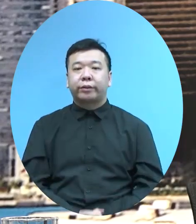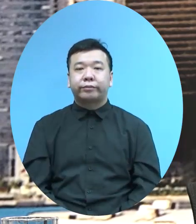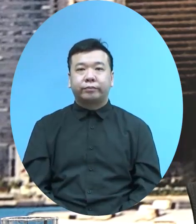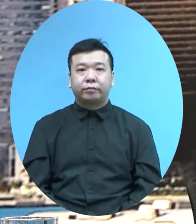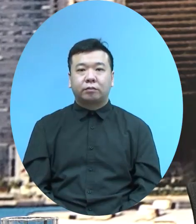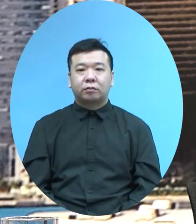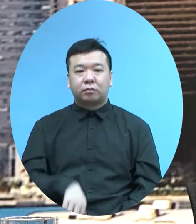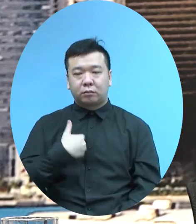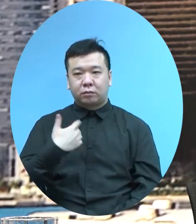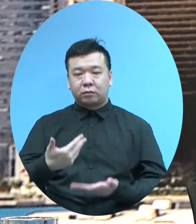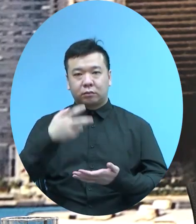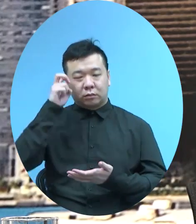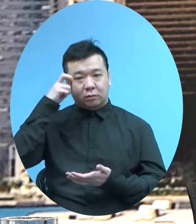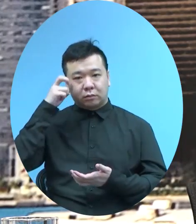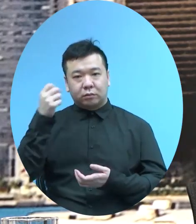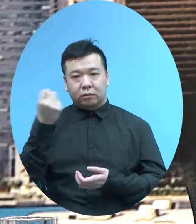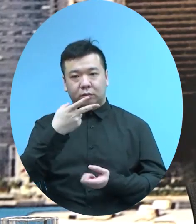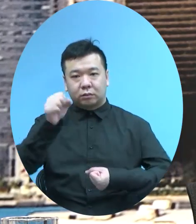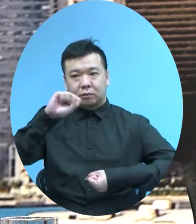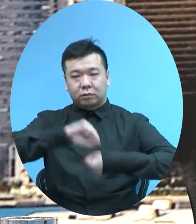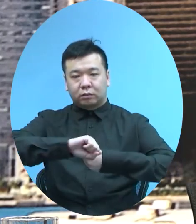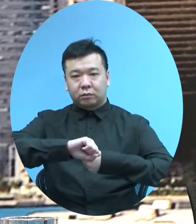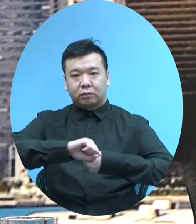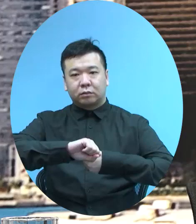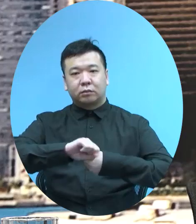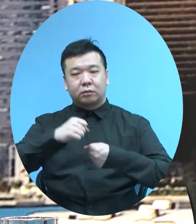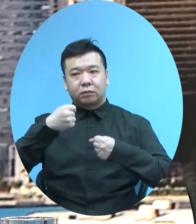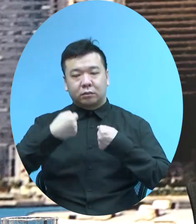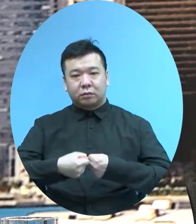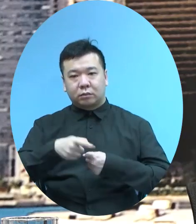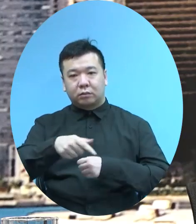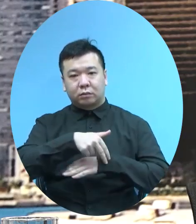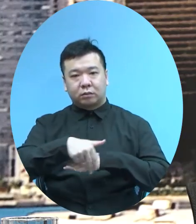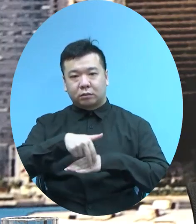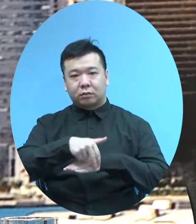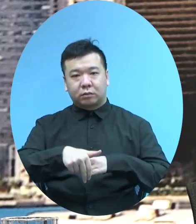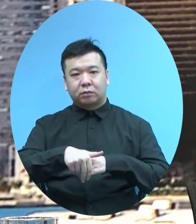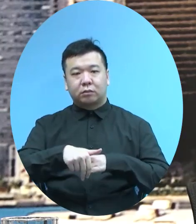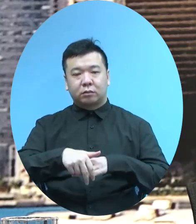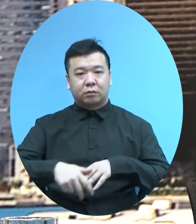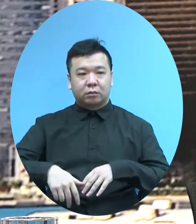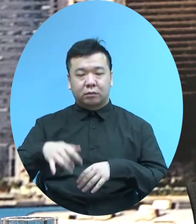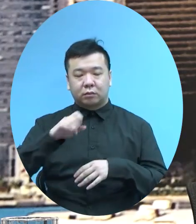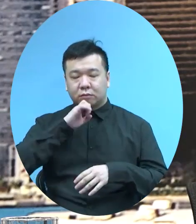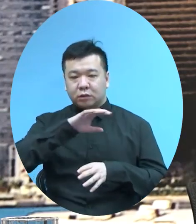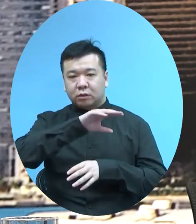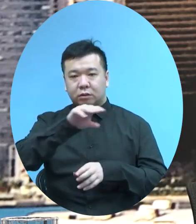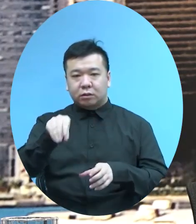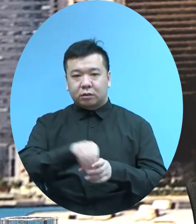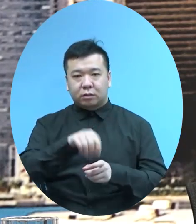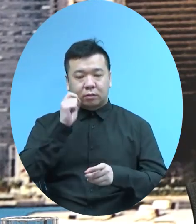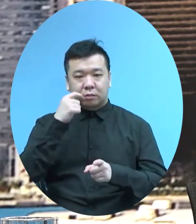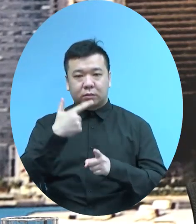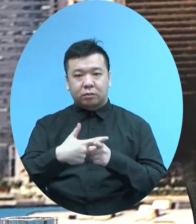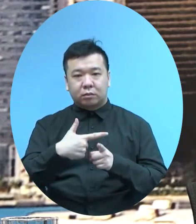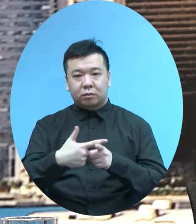咧都諗緊咧，係咪可以即係進一步即係加強呢個計劃？ 去即係涵蓋18歲以